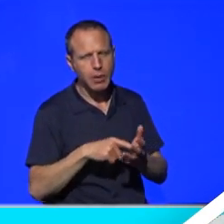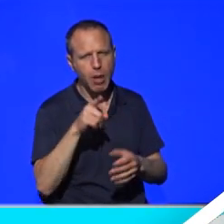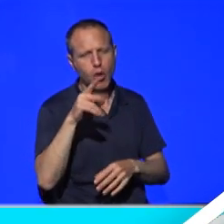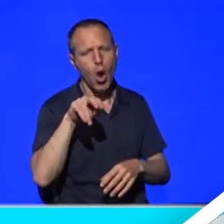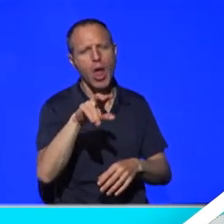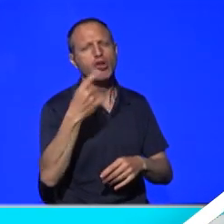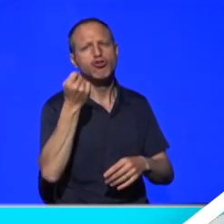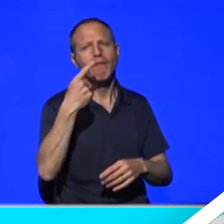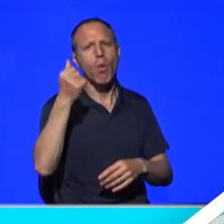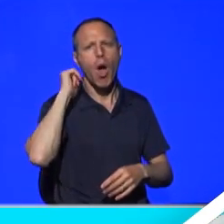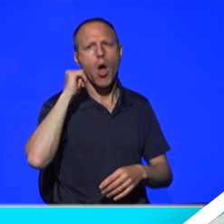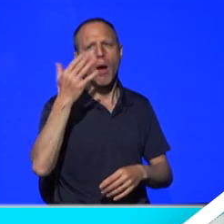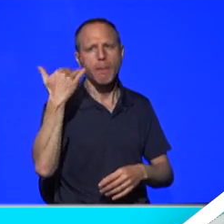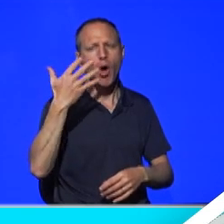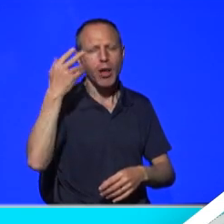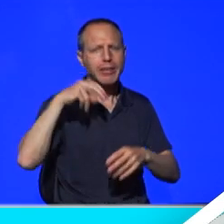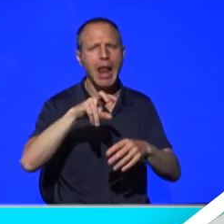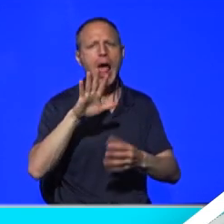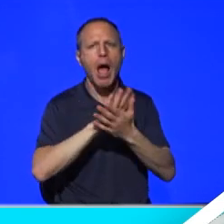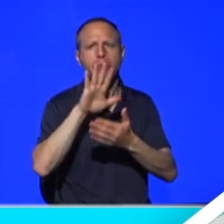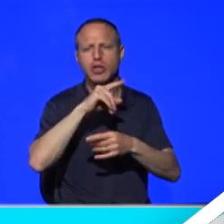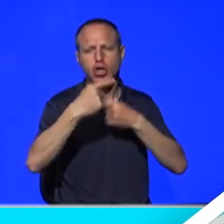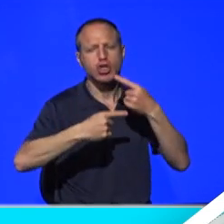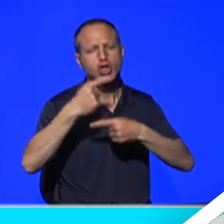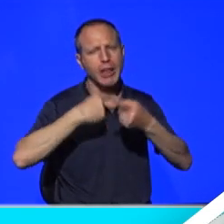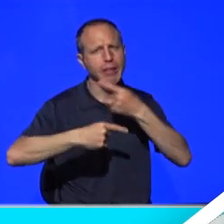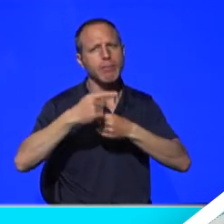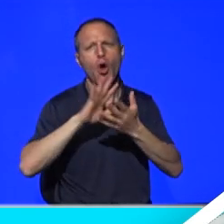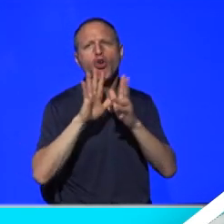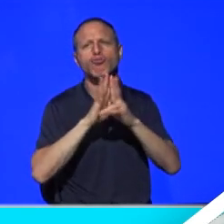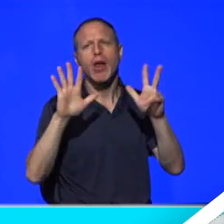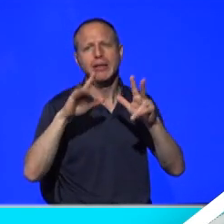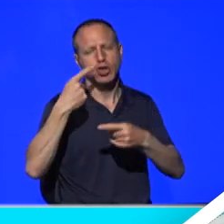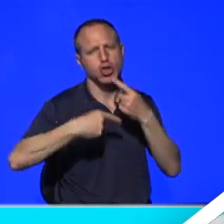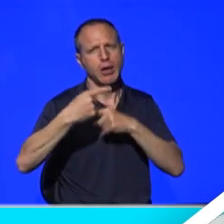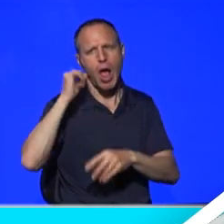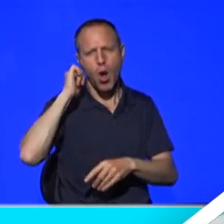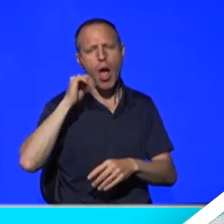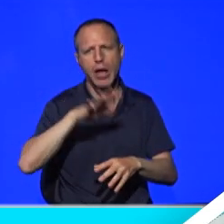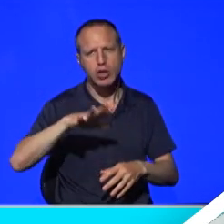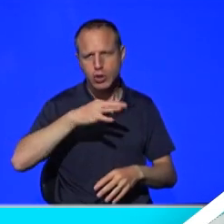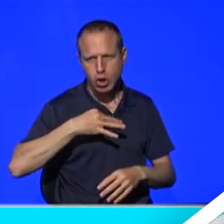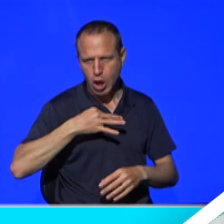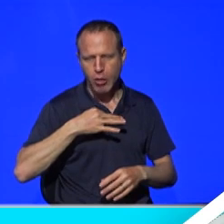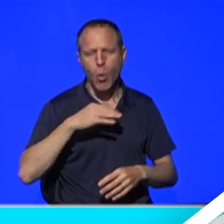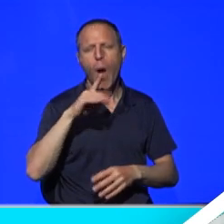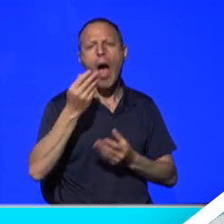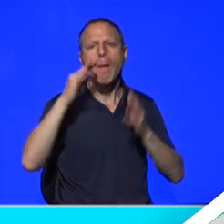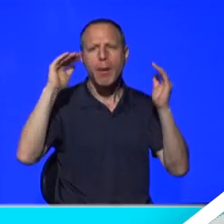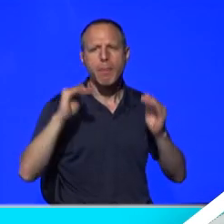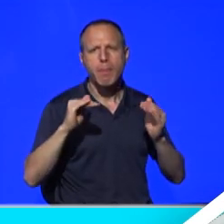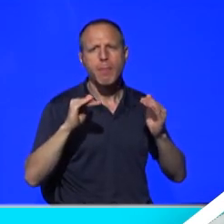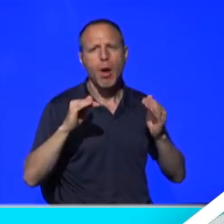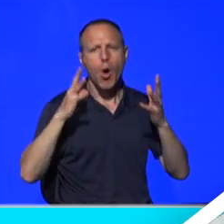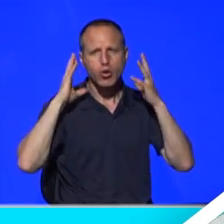בואי נלך 15 שנה או 18 שנה אחורה. האזור שלנו הוא הרבה הרבה פחות רועש מכמו